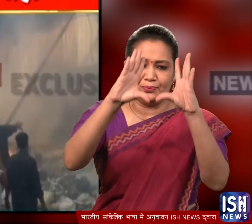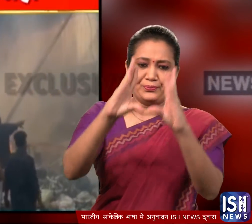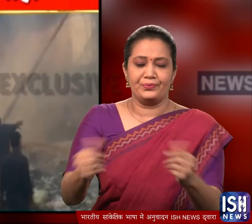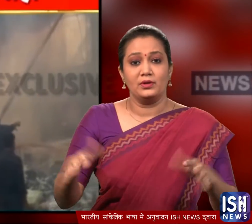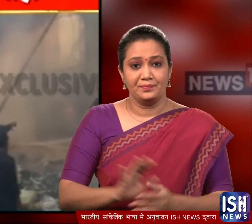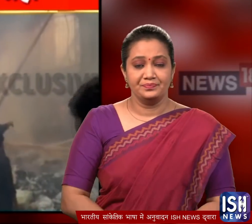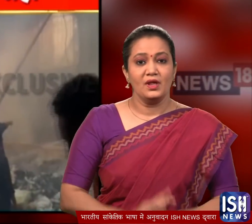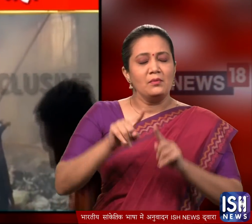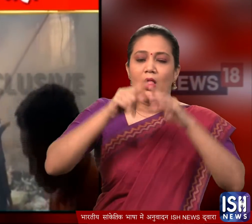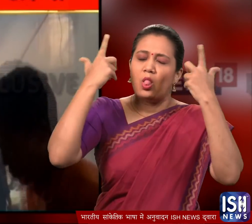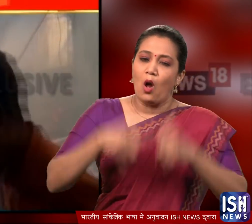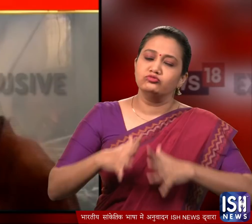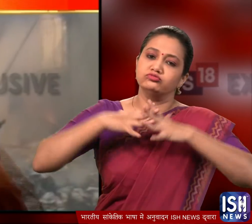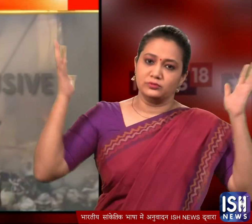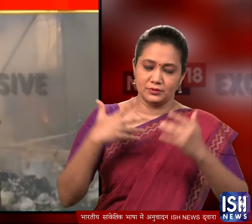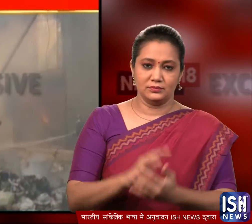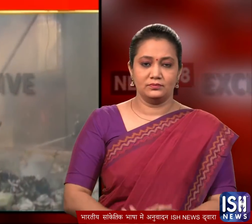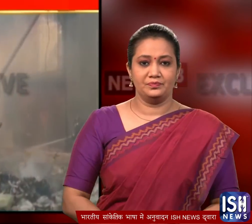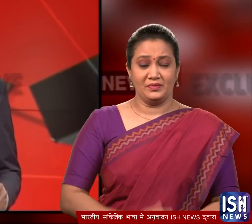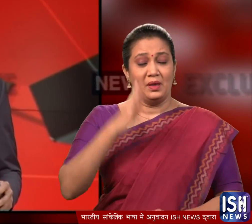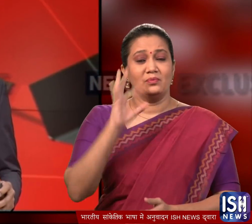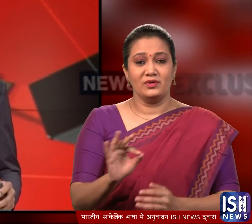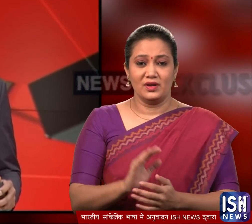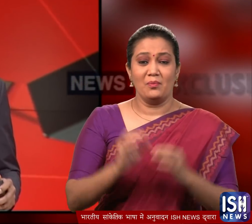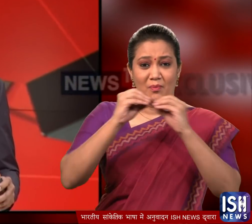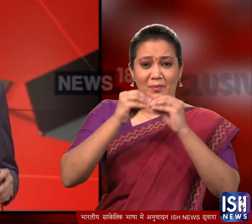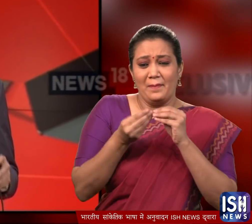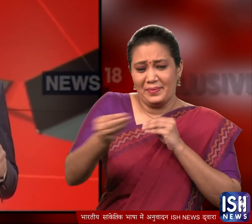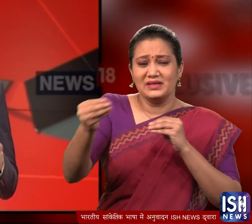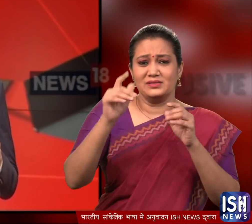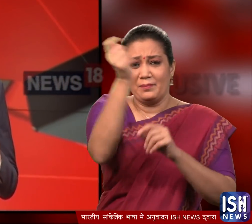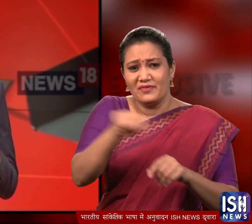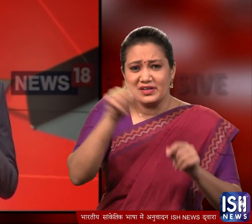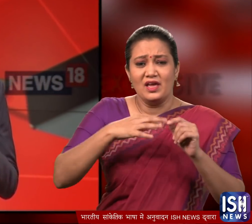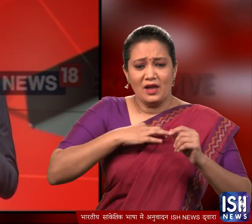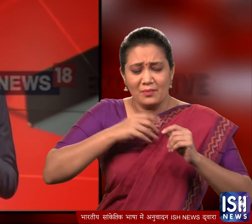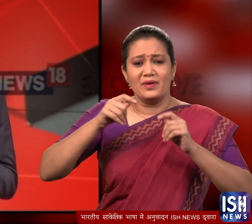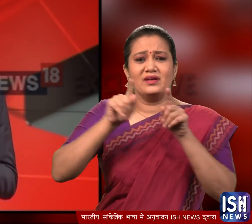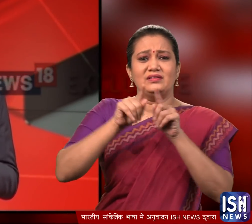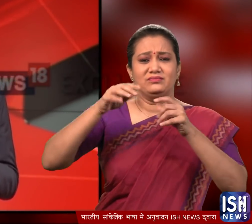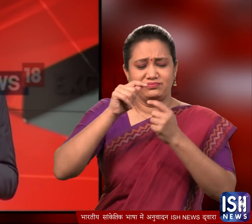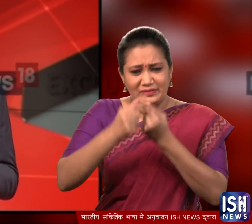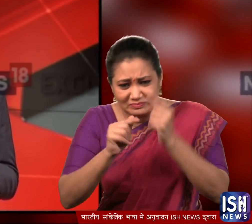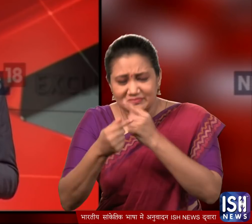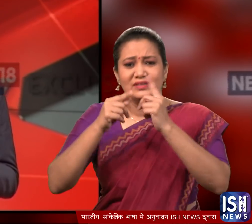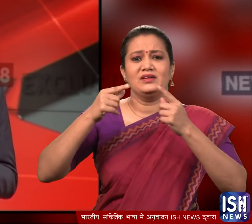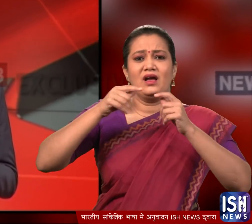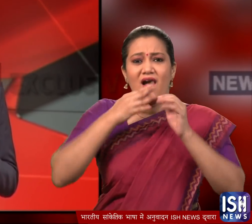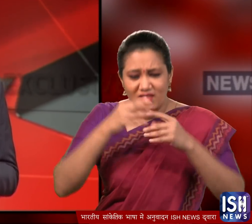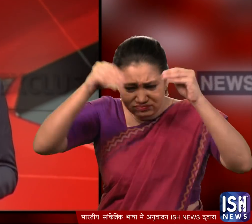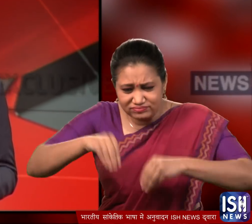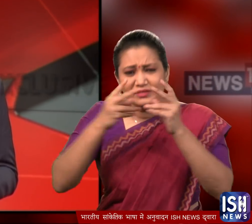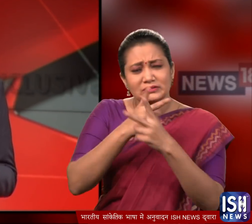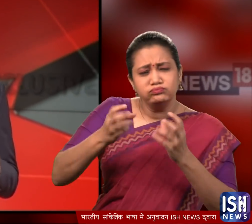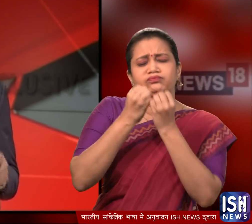पा लिया गया, लेकिन तब तक काफी नुकसान हो चुका था। बात की एक बात है कि मुंबई के पास भिवंडी में कपड़े की बुनाई और रंगाई करने वाले कारखानों